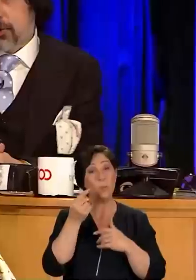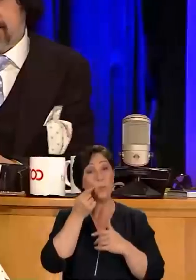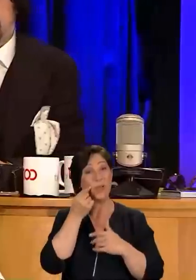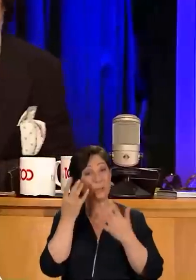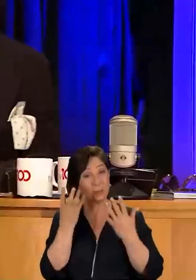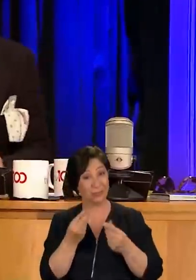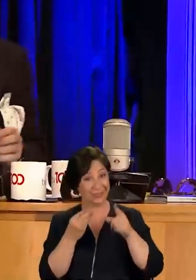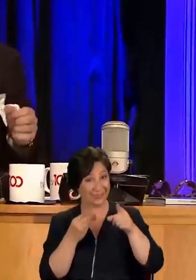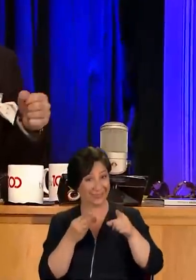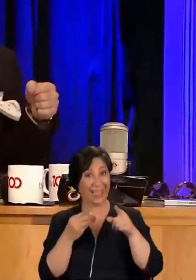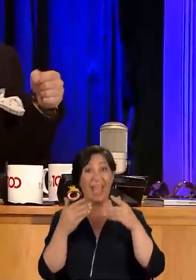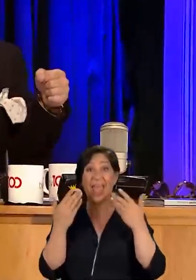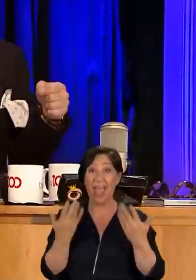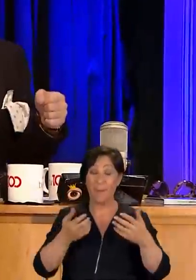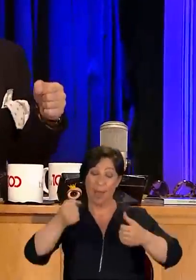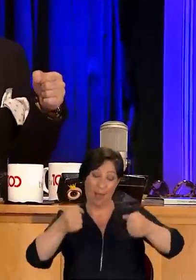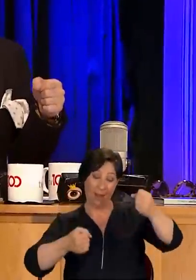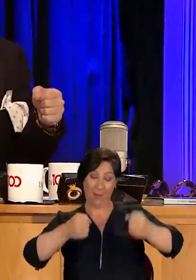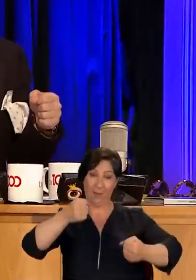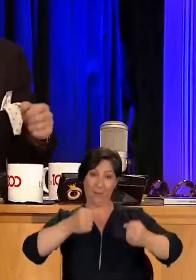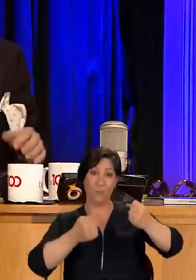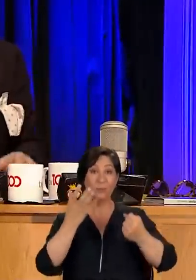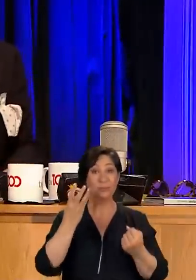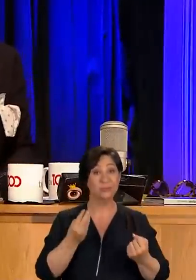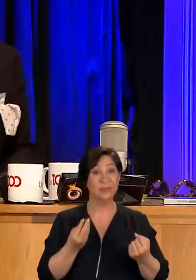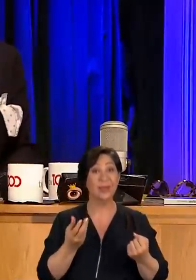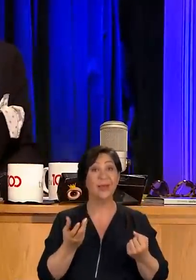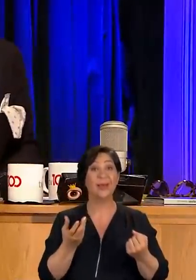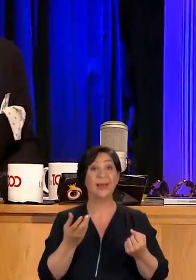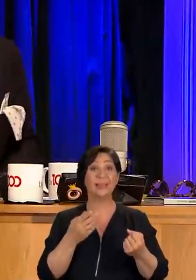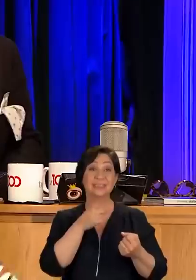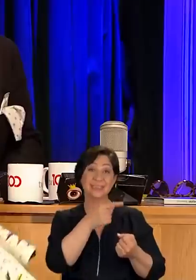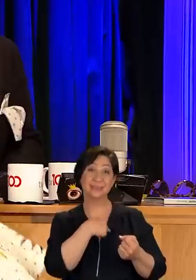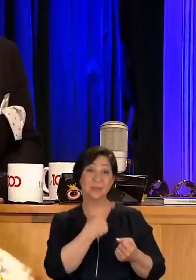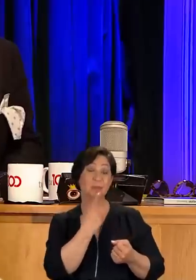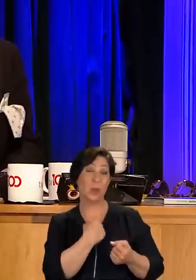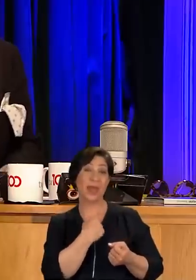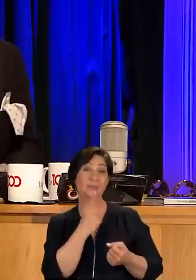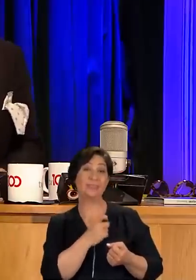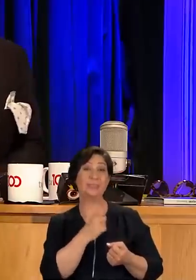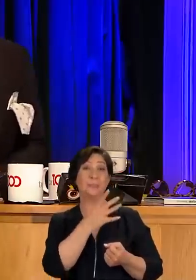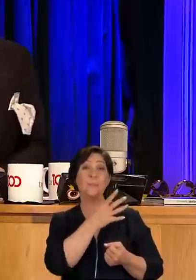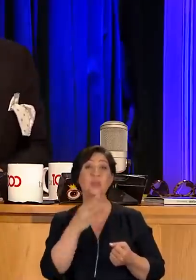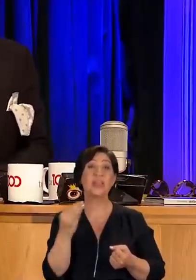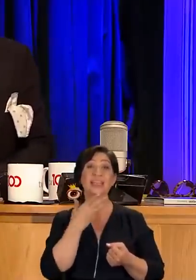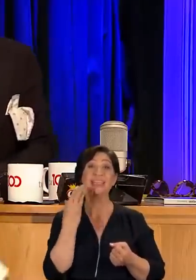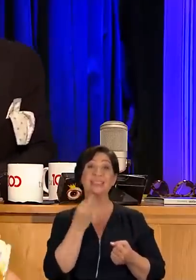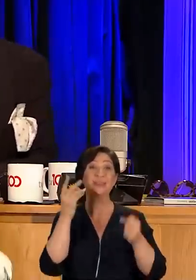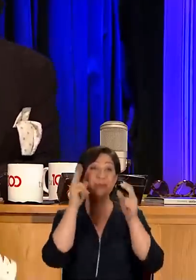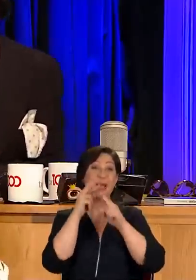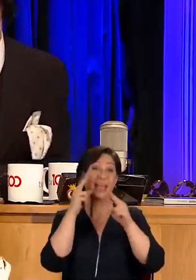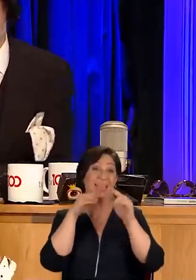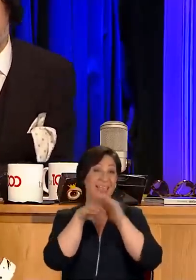Ersoy olacaksın, hem arabayı kullanacaksın. Siz bana söyler misiniz? Milyonlarca genç kızın